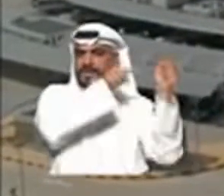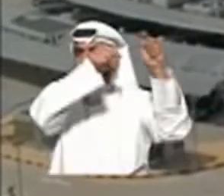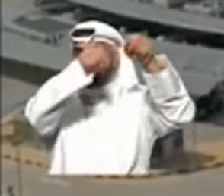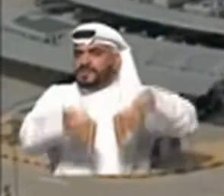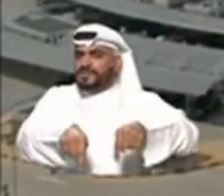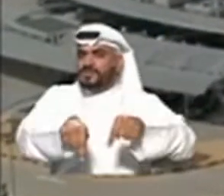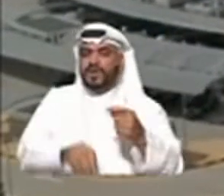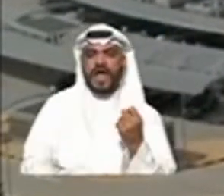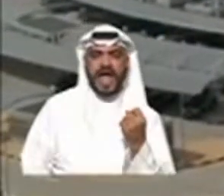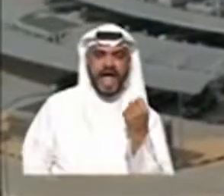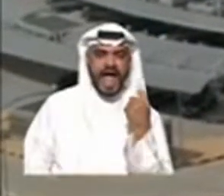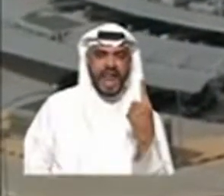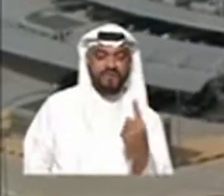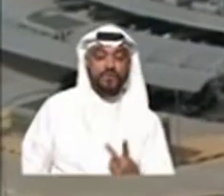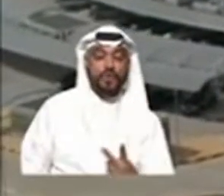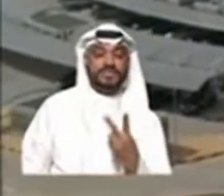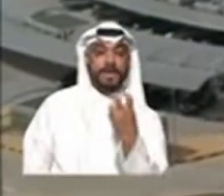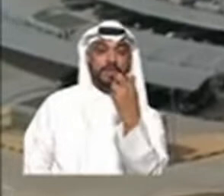المسجلة